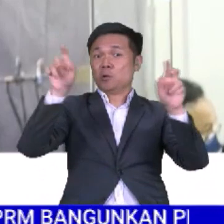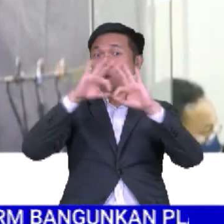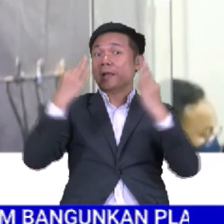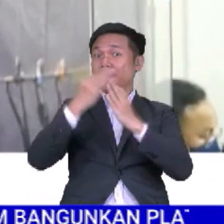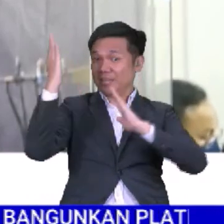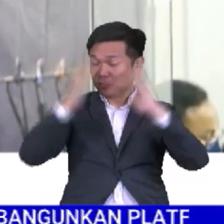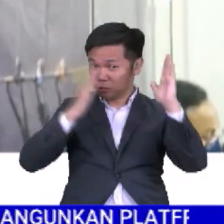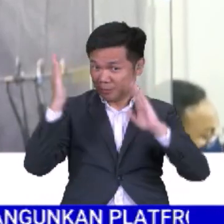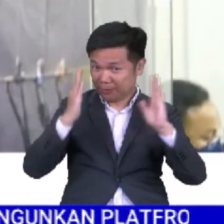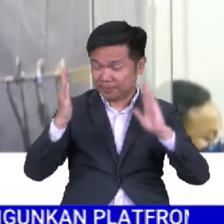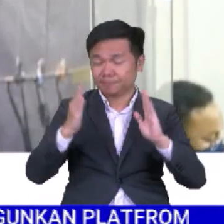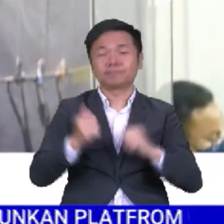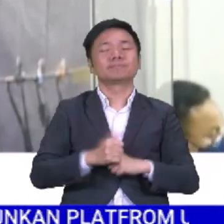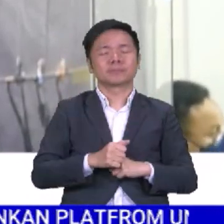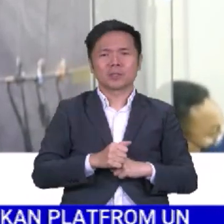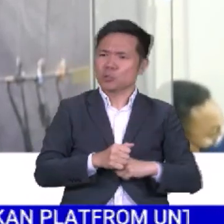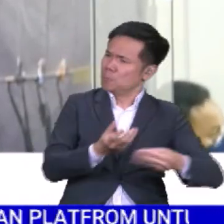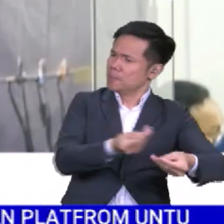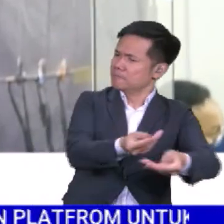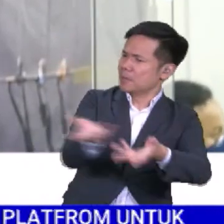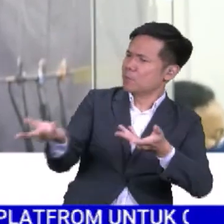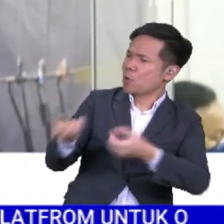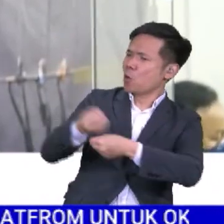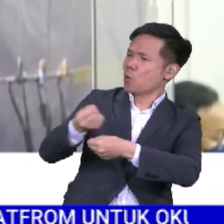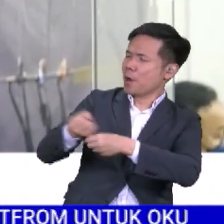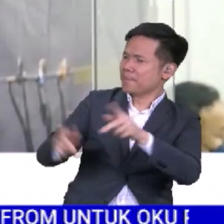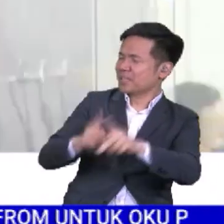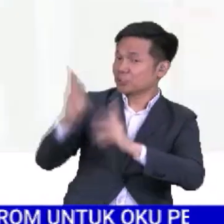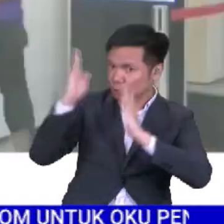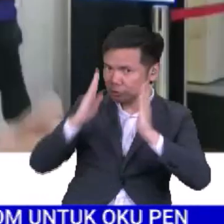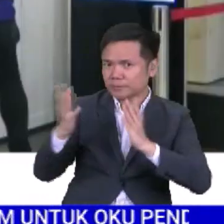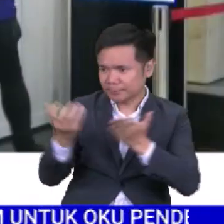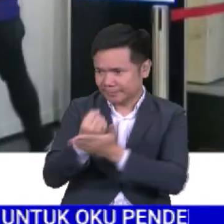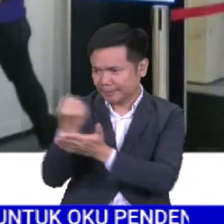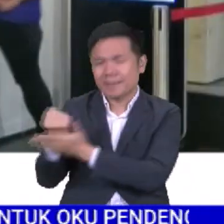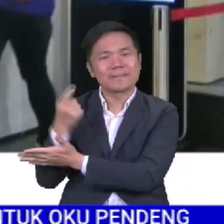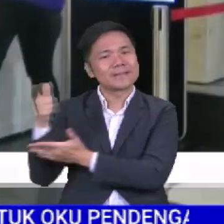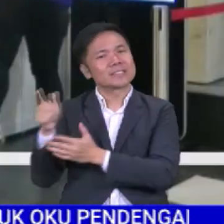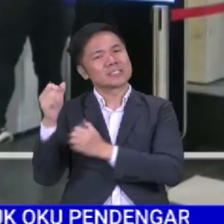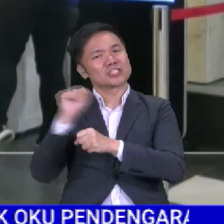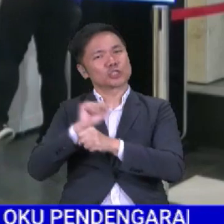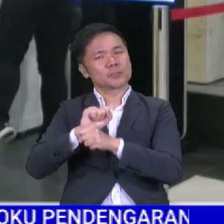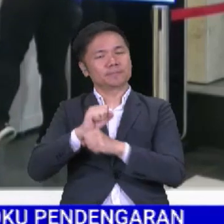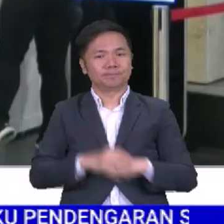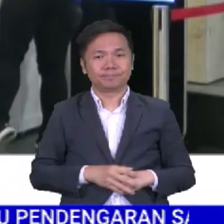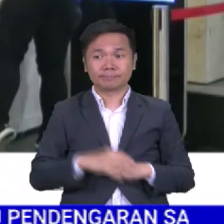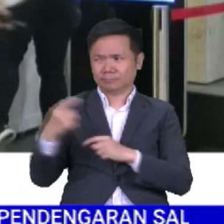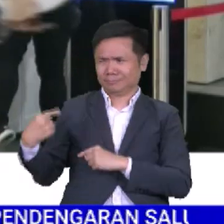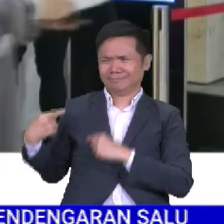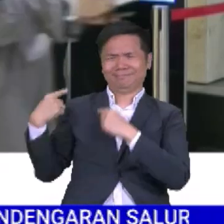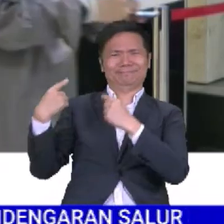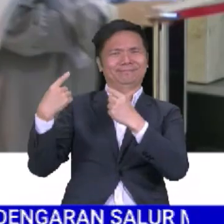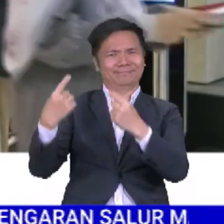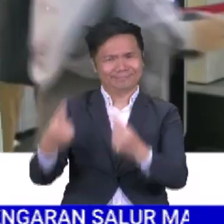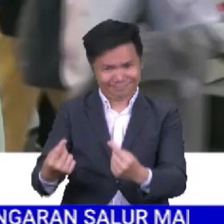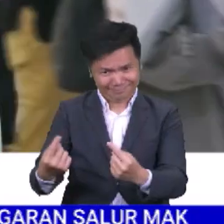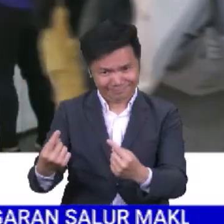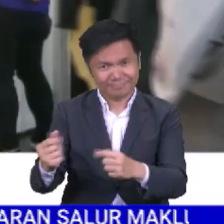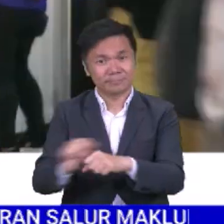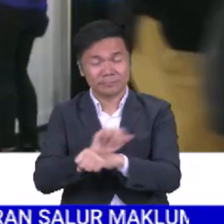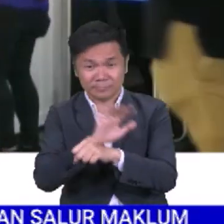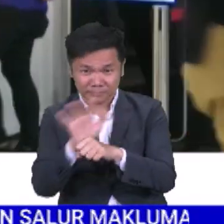untuk memberi banyak peluang pekerjaan kepada rakyat Malaysia. Pandemik COVID-19 yang melanda negara